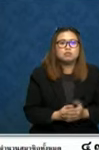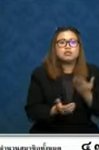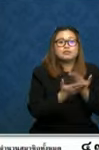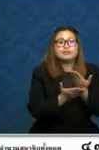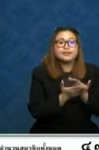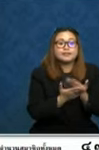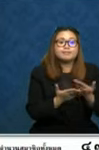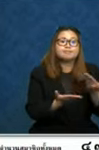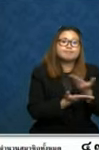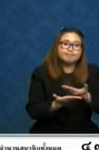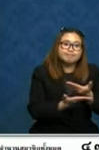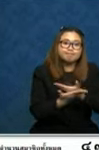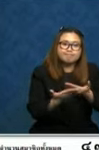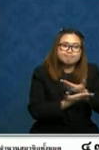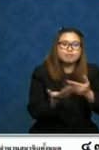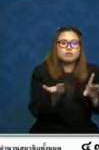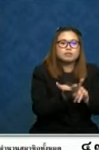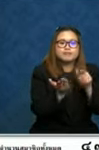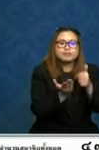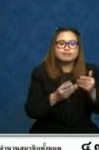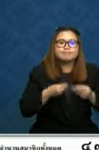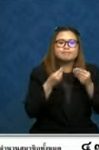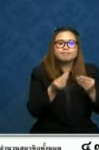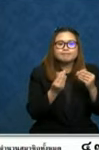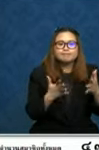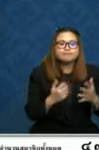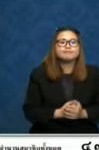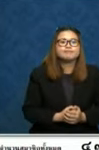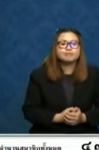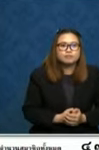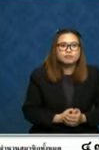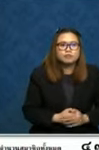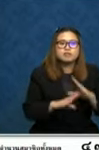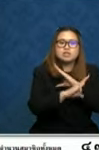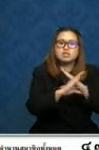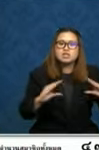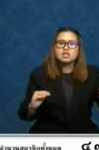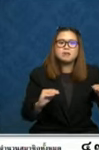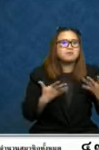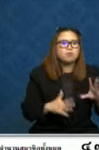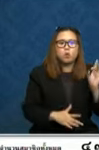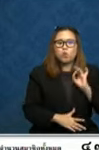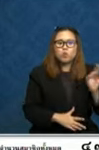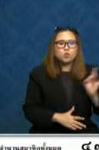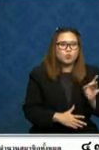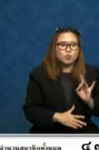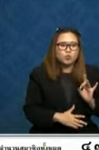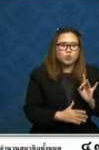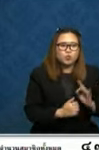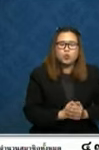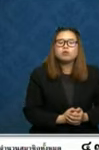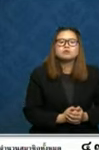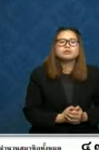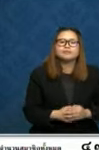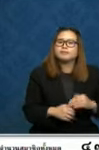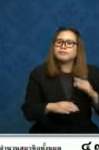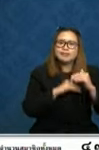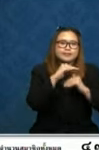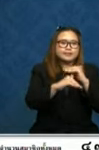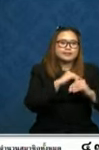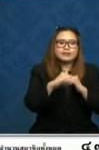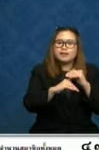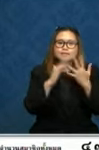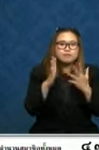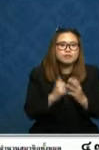ที่ใช้จ่ายไปก็ไม่ได้ประสิทธิภาพหรือประสิทธิผลแต่อย่างใดค่ะหากความไม่สงบยังคงอยู่เราไม่สามารถสร้างสันติภาพได้อย่างเต็มที่ไปจ